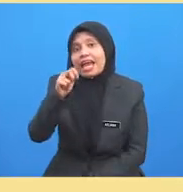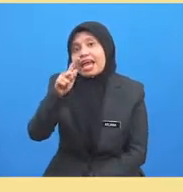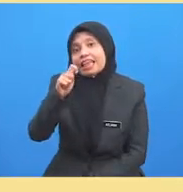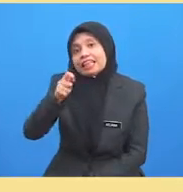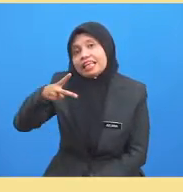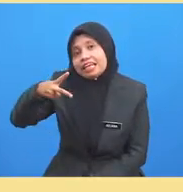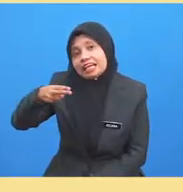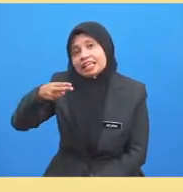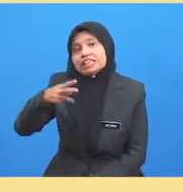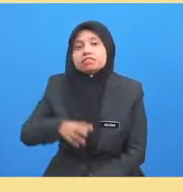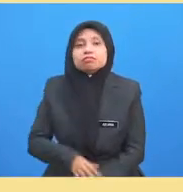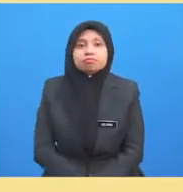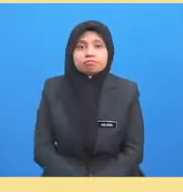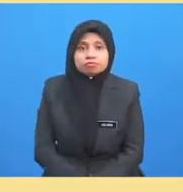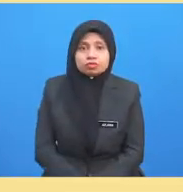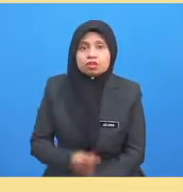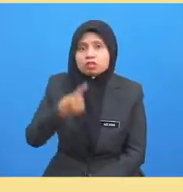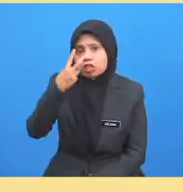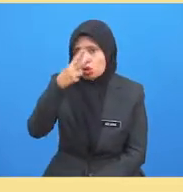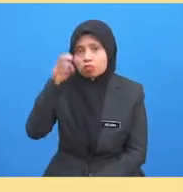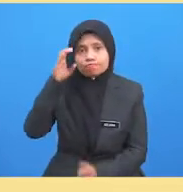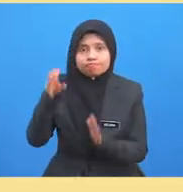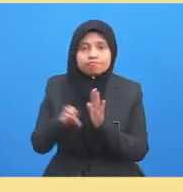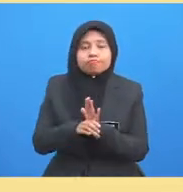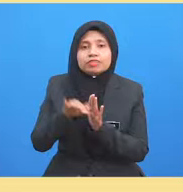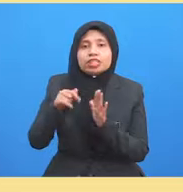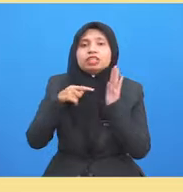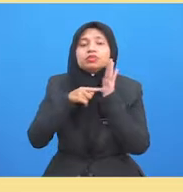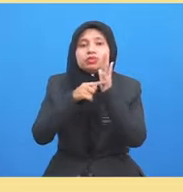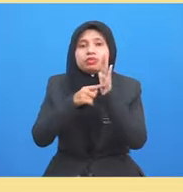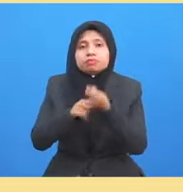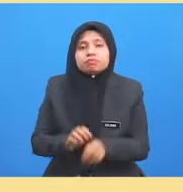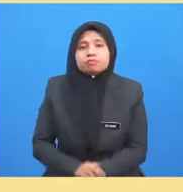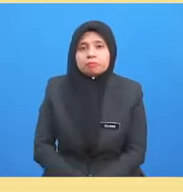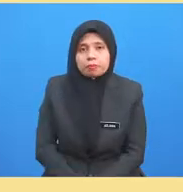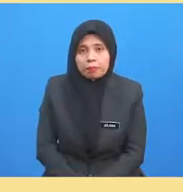Perhatikan gambar yang tunjukkan ini untuk proses ini.